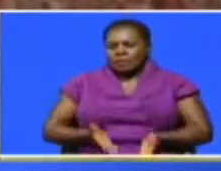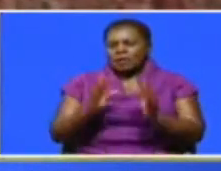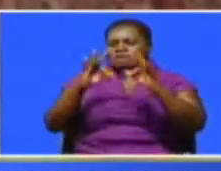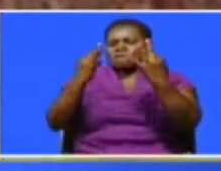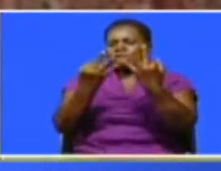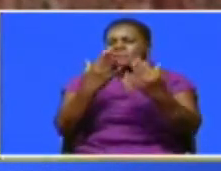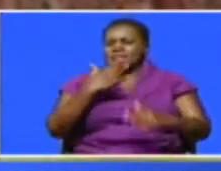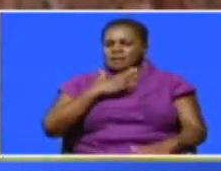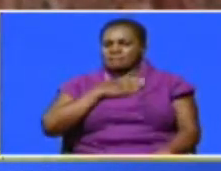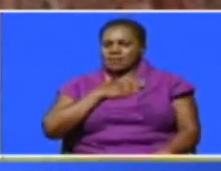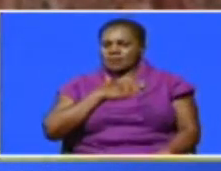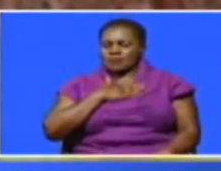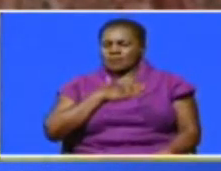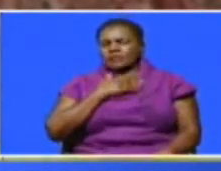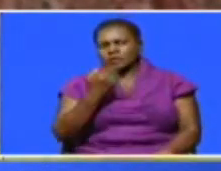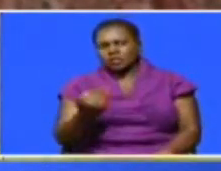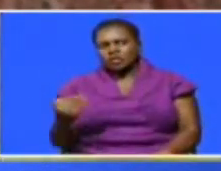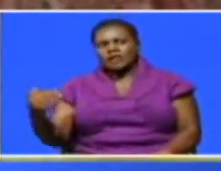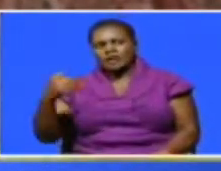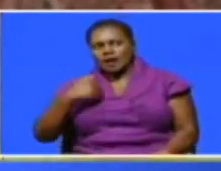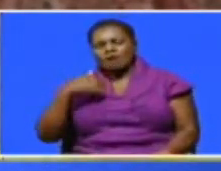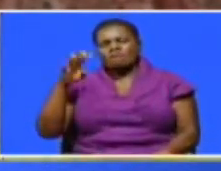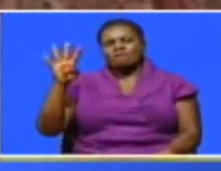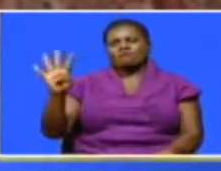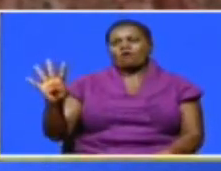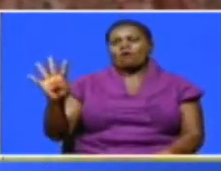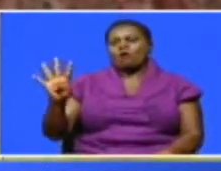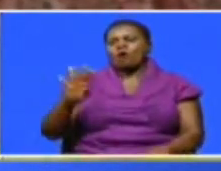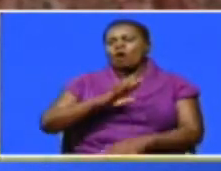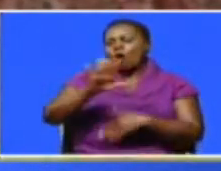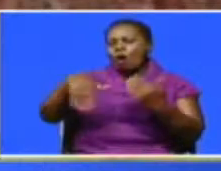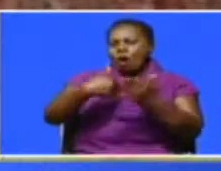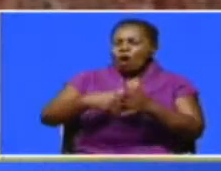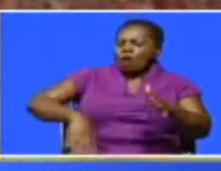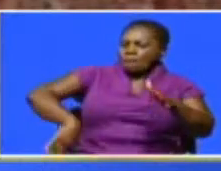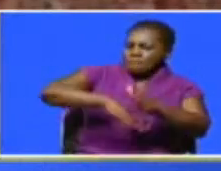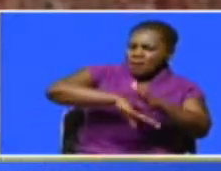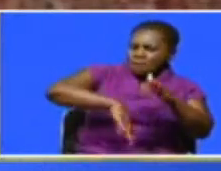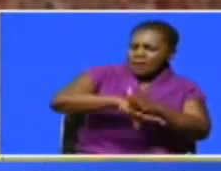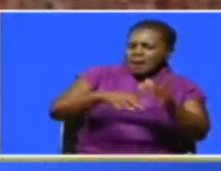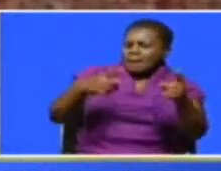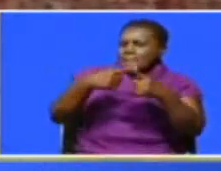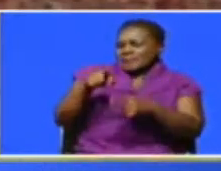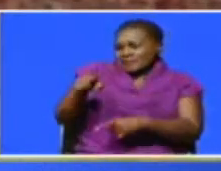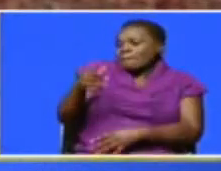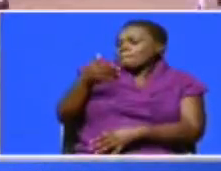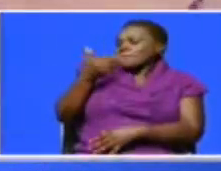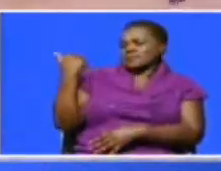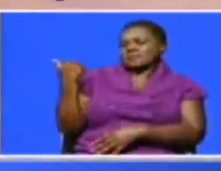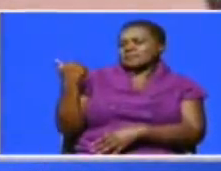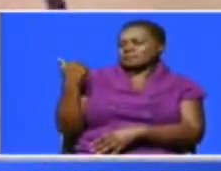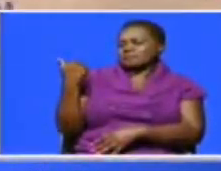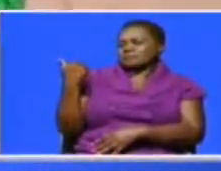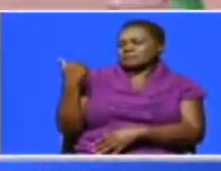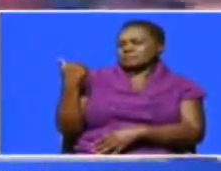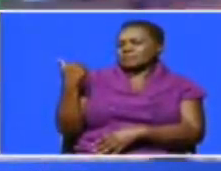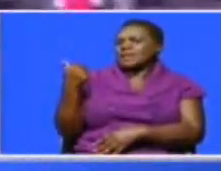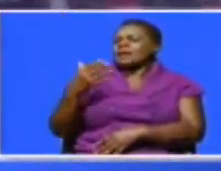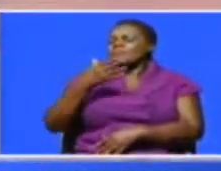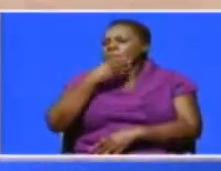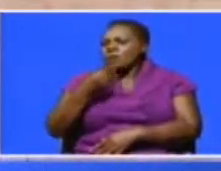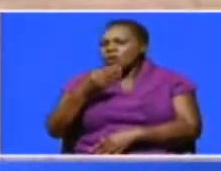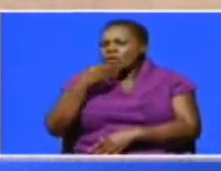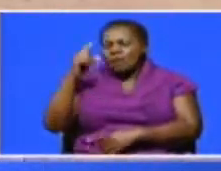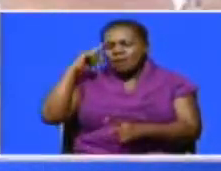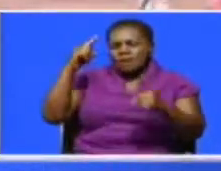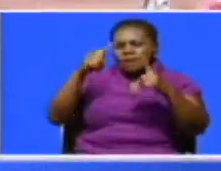yangu. Niko na vijana wanne, wote ni footballers, lakini is the best among them. Stanley